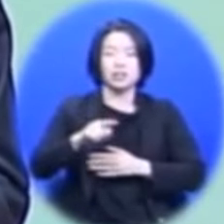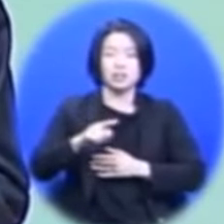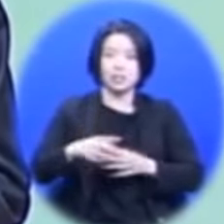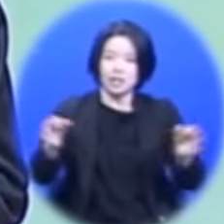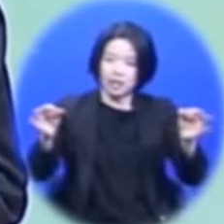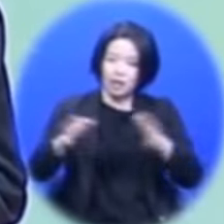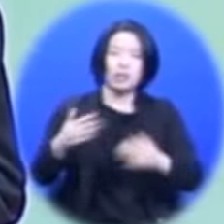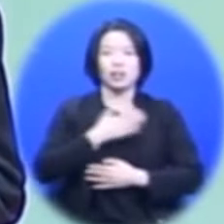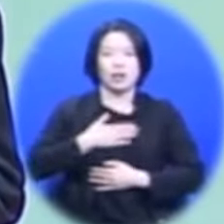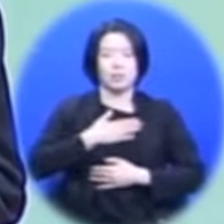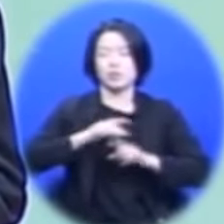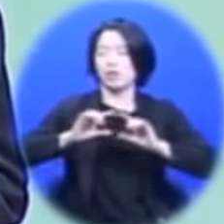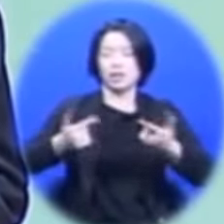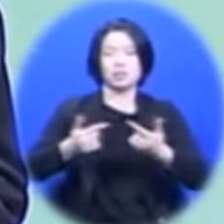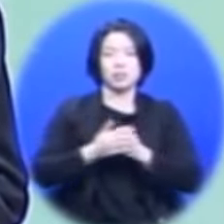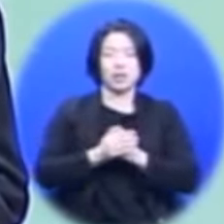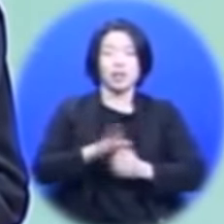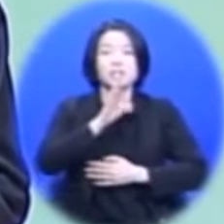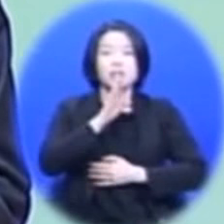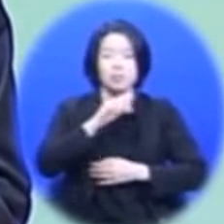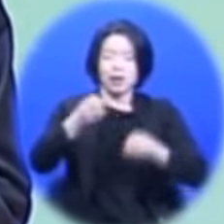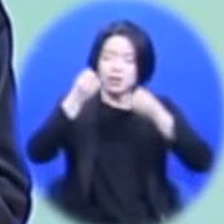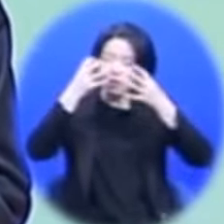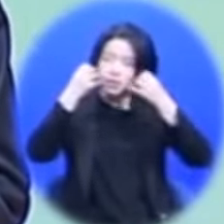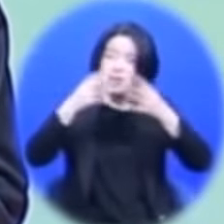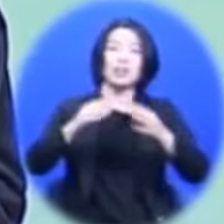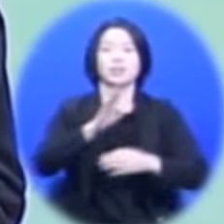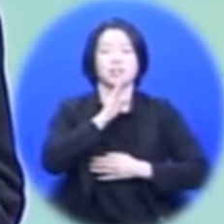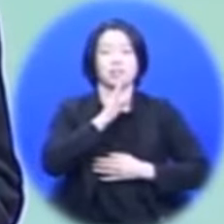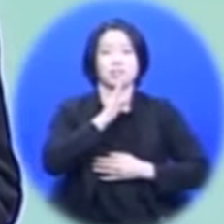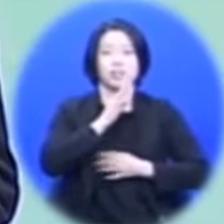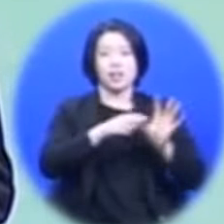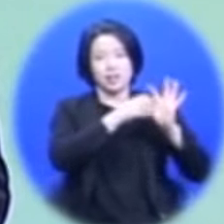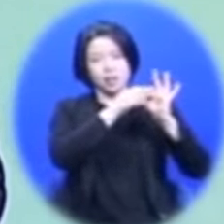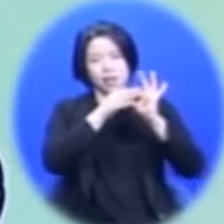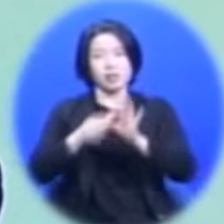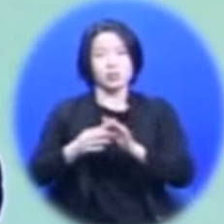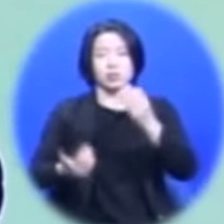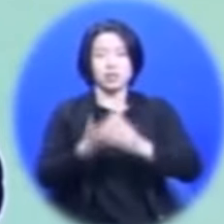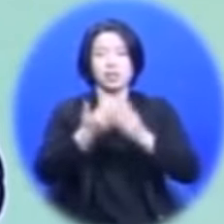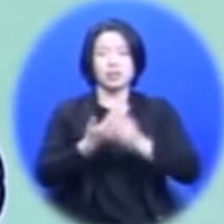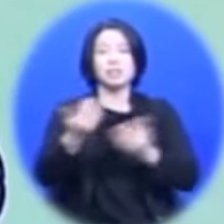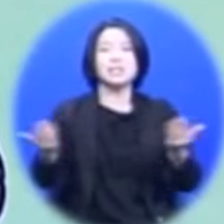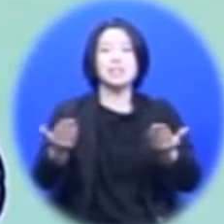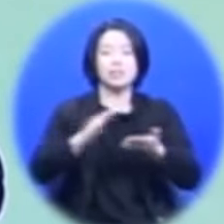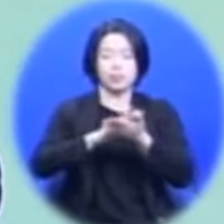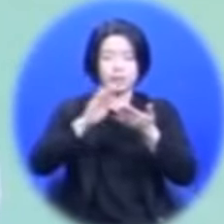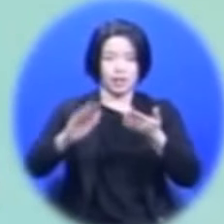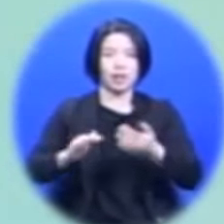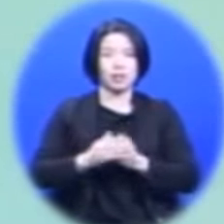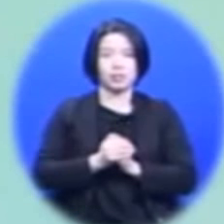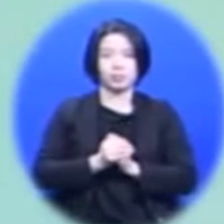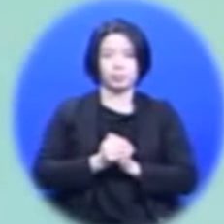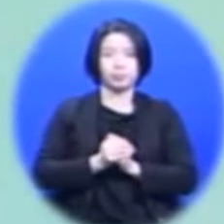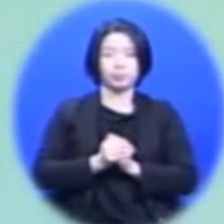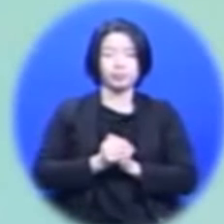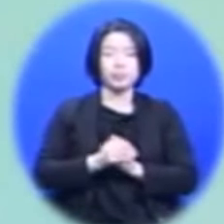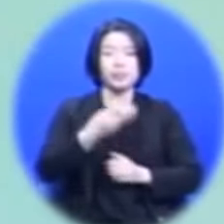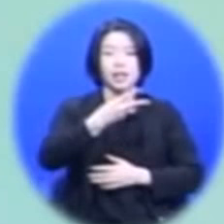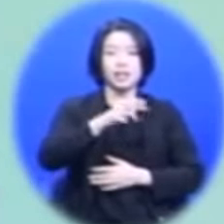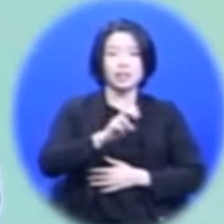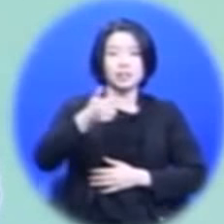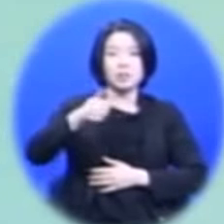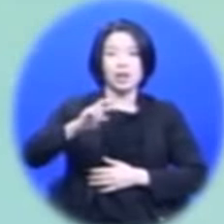일시적인 감정이 아닙니다. 정말 생생한 사실이고 끊임없이 일어나는 사건입니다. 팀